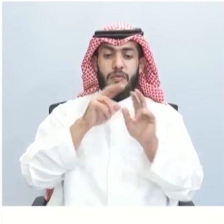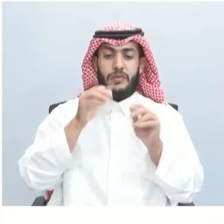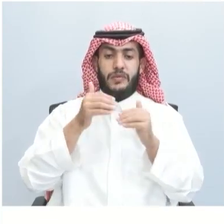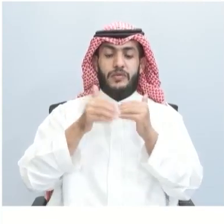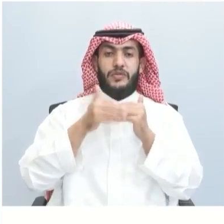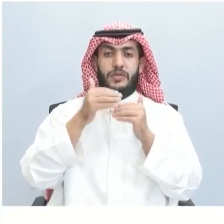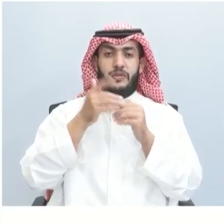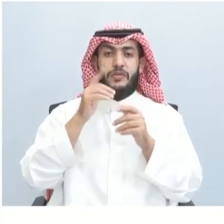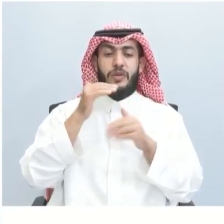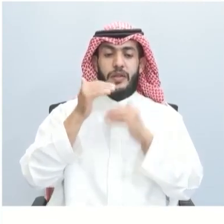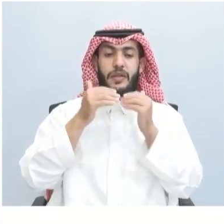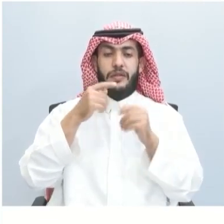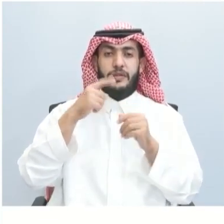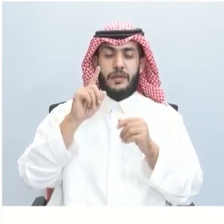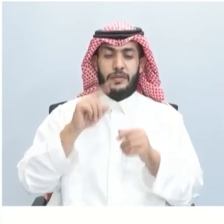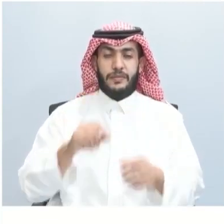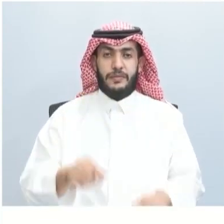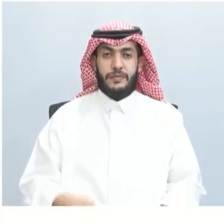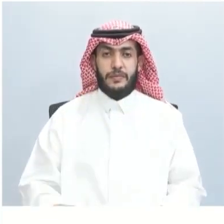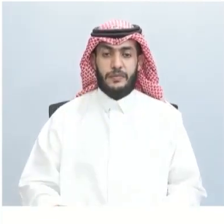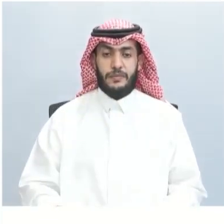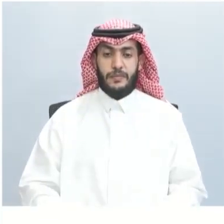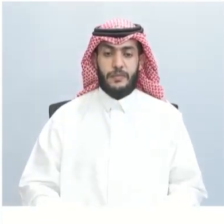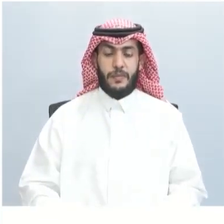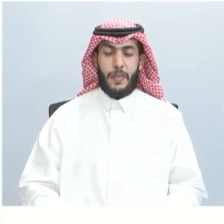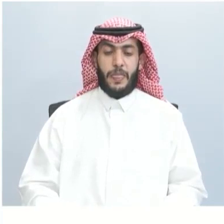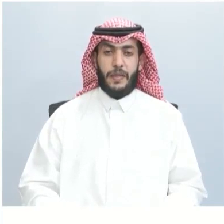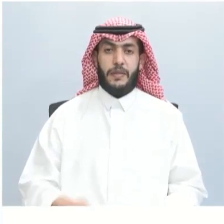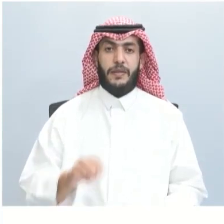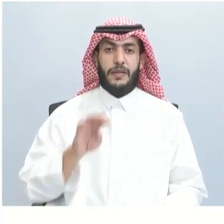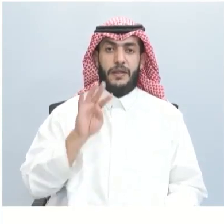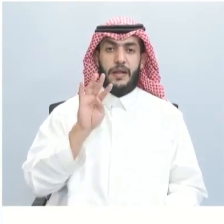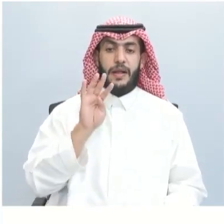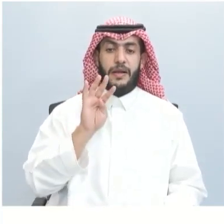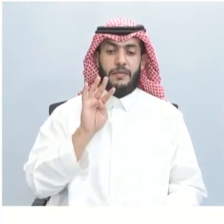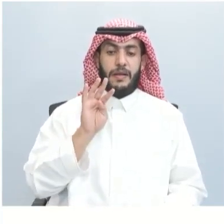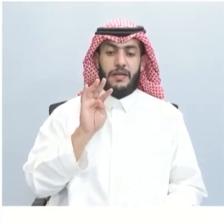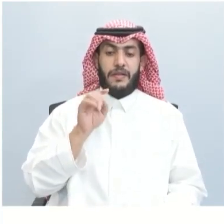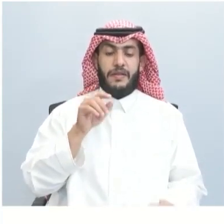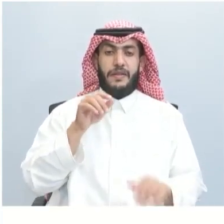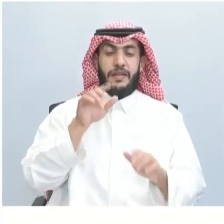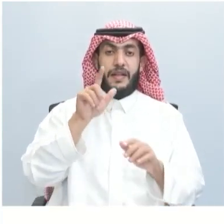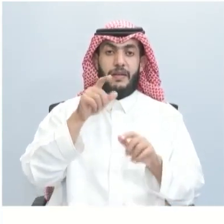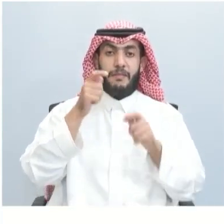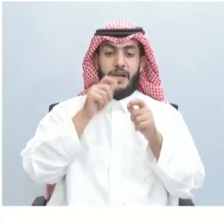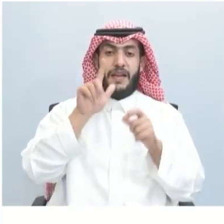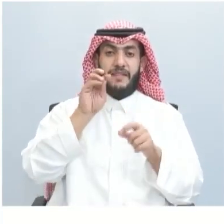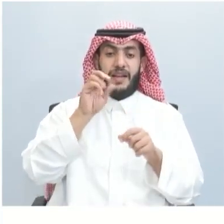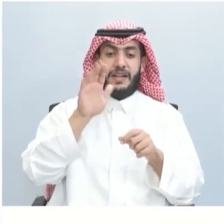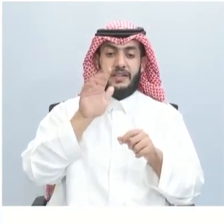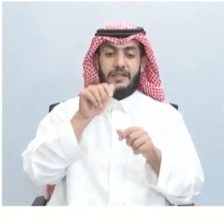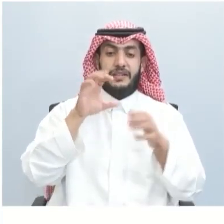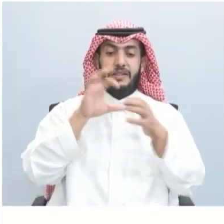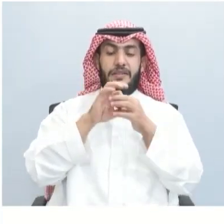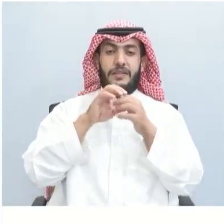وحديث ممتاز الاجابه صحيحه اربعه الفهرسه هي عمليه ترتيب نتائج البحث حسب الصله